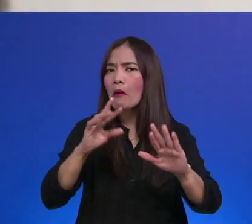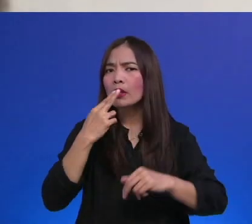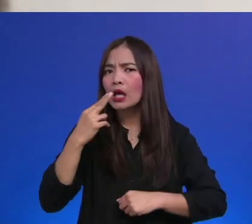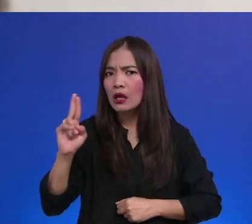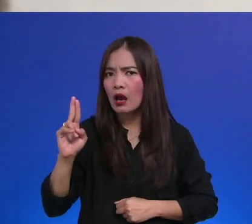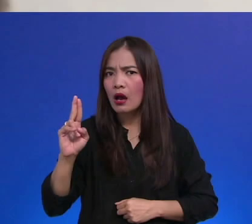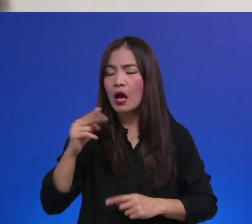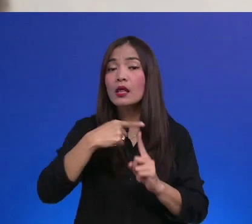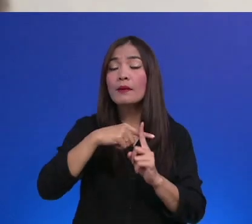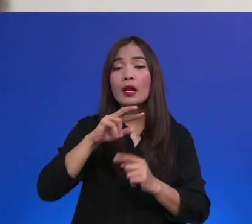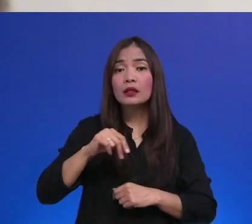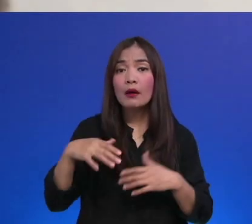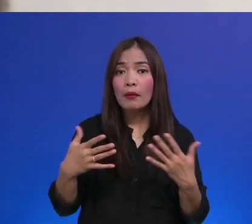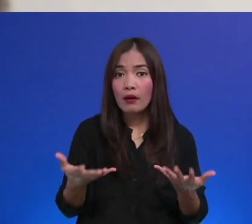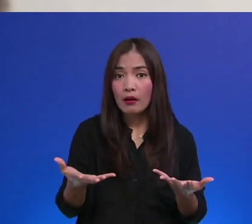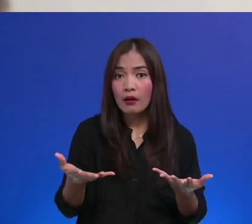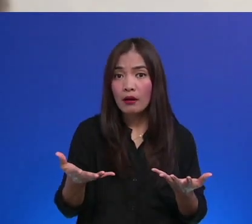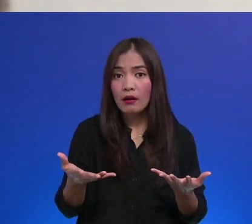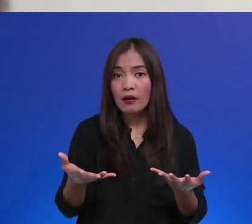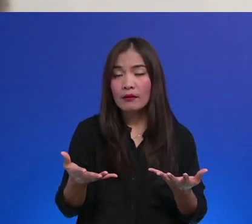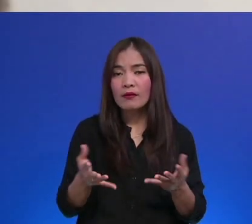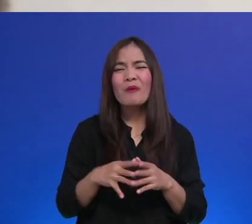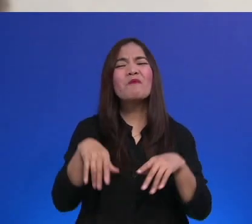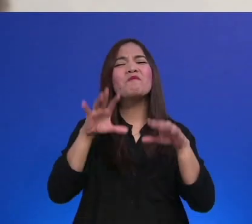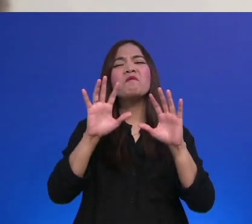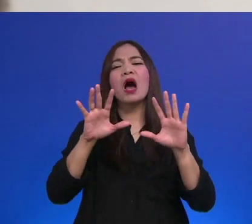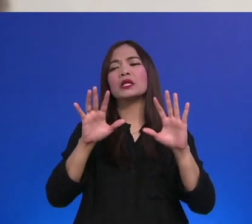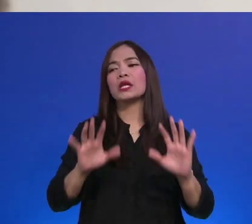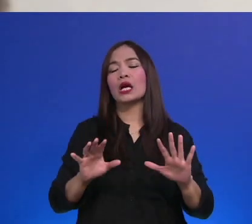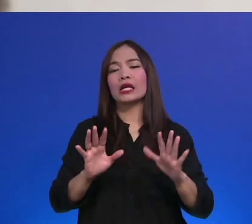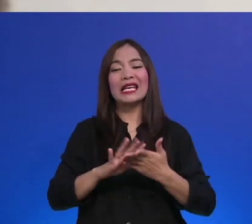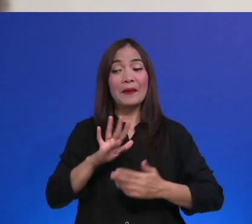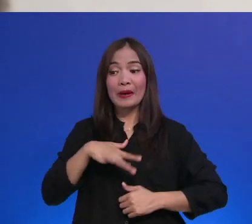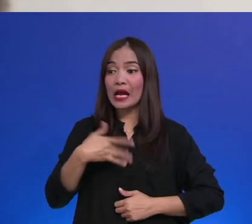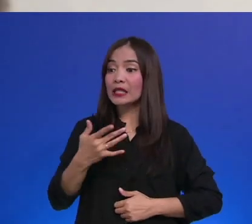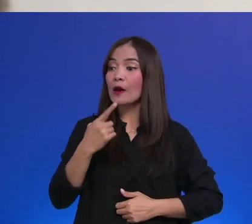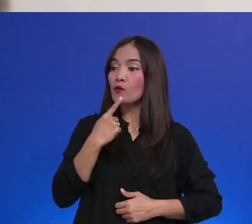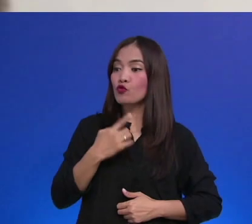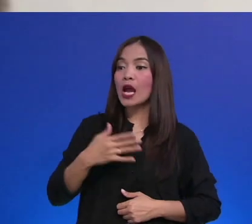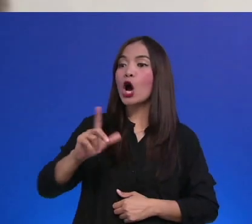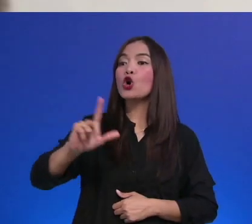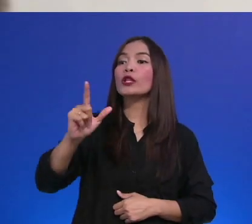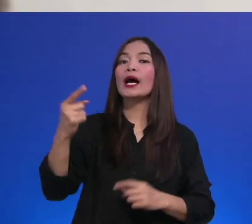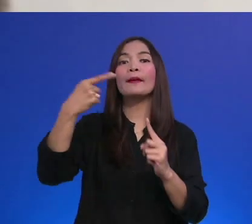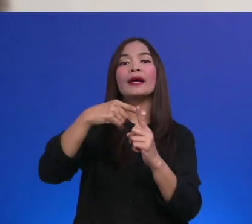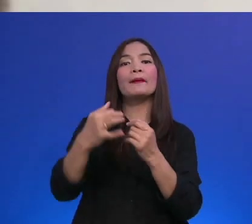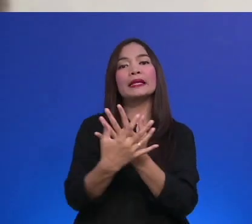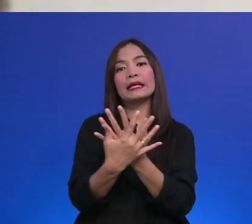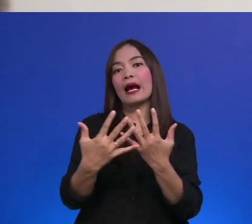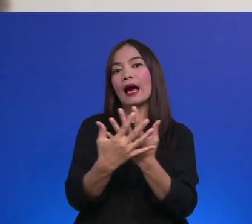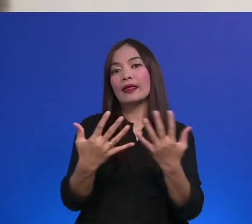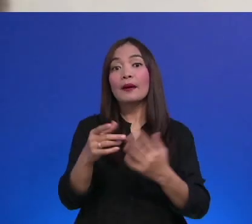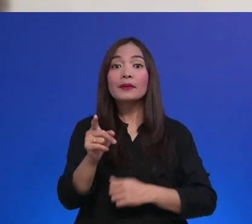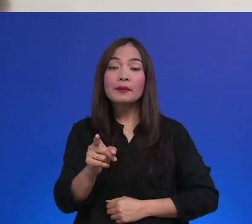juga tidak sedikit yang merasa berhutang kepada masyarakat karena